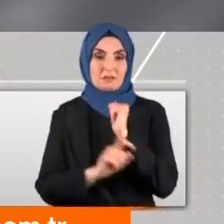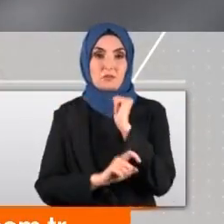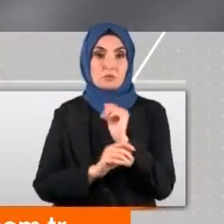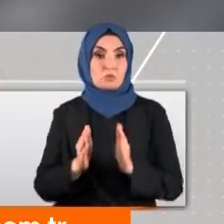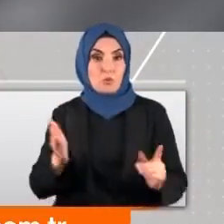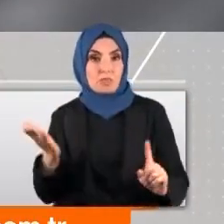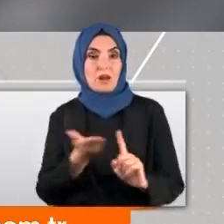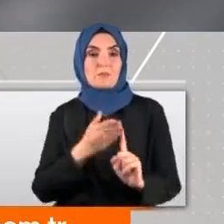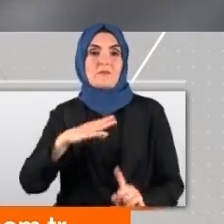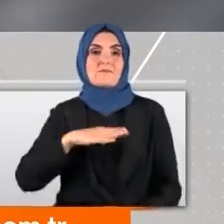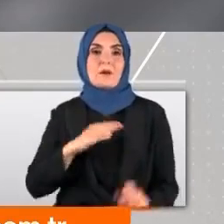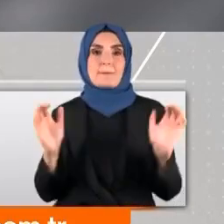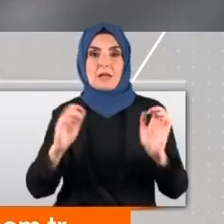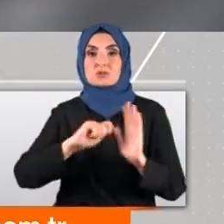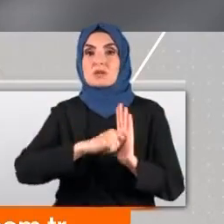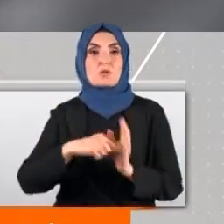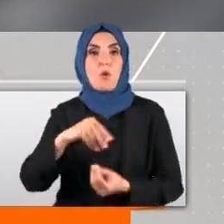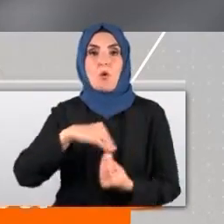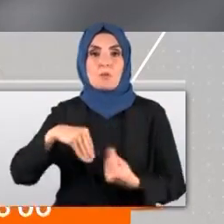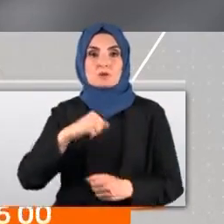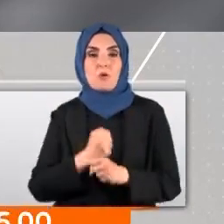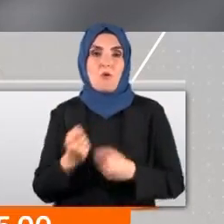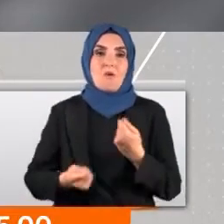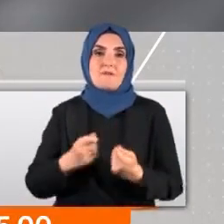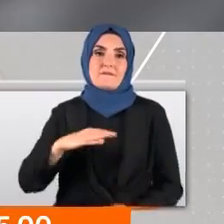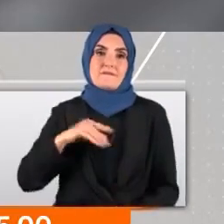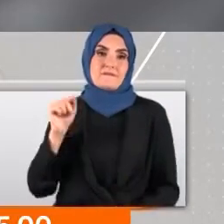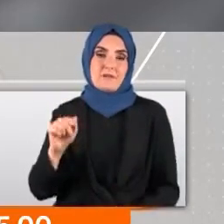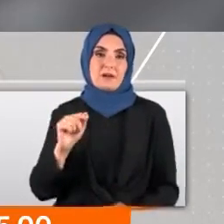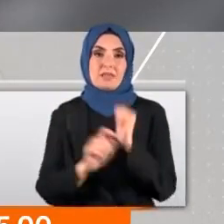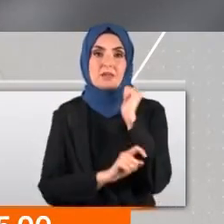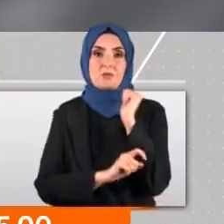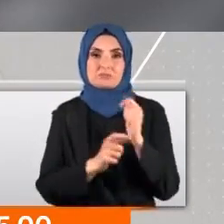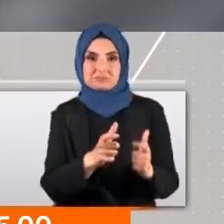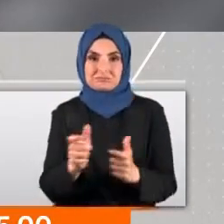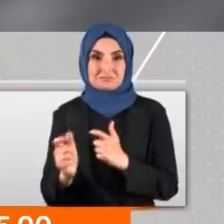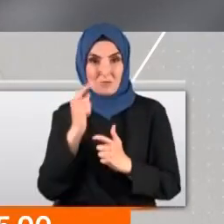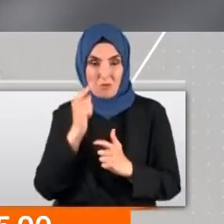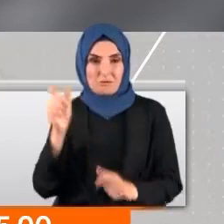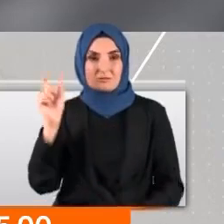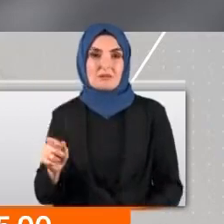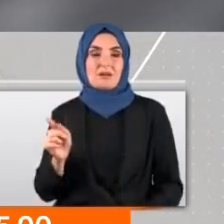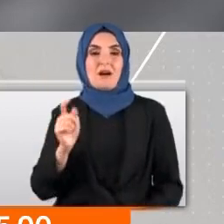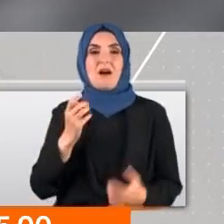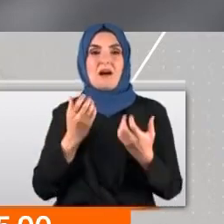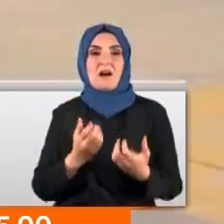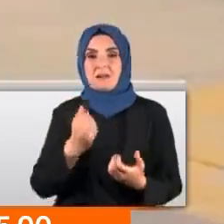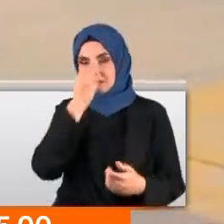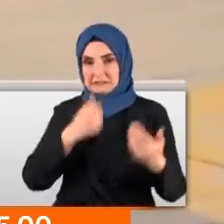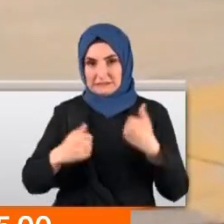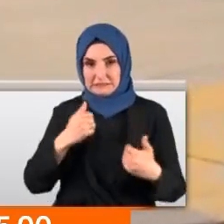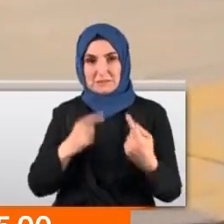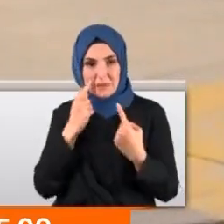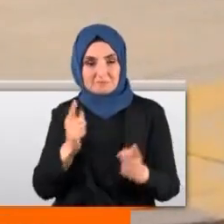Pençe Kilit Harekatı'nda görevliydi. Teröristlerin taciz ateşinde ağır yaralandı. Tüm müdahalelere rağmen şehit düştü.